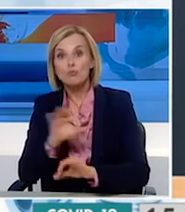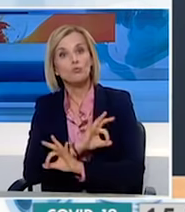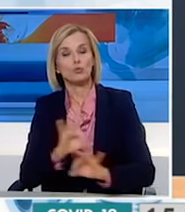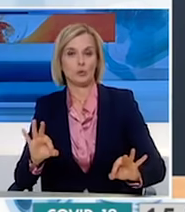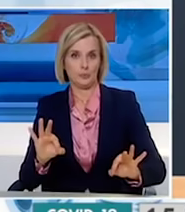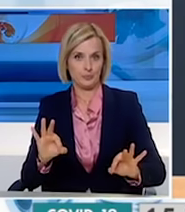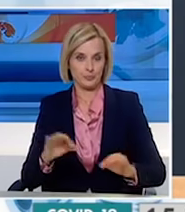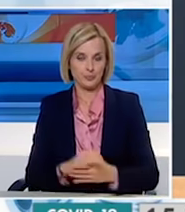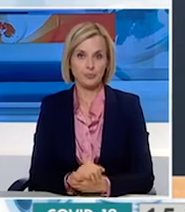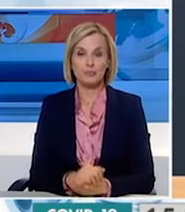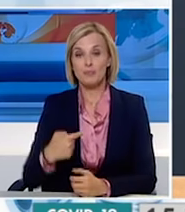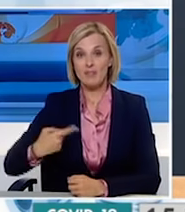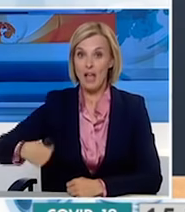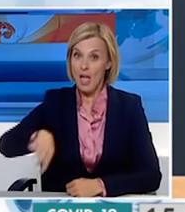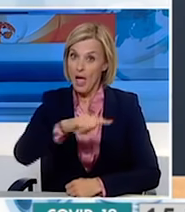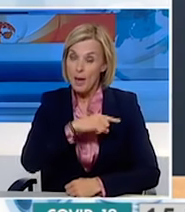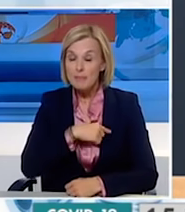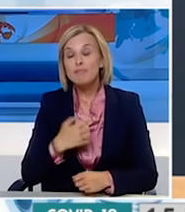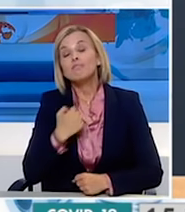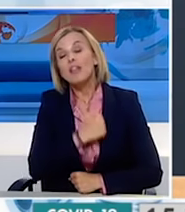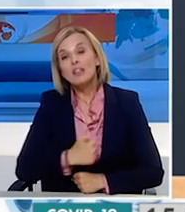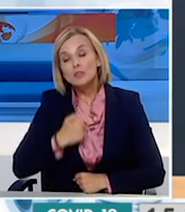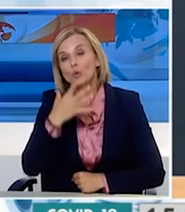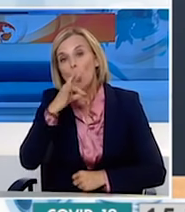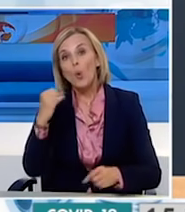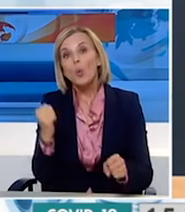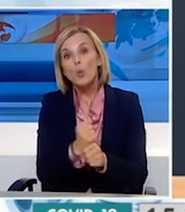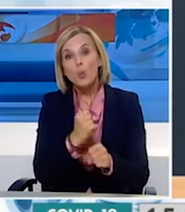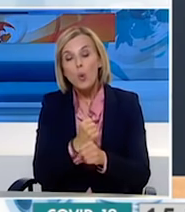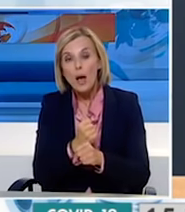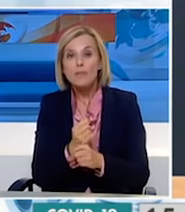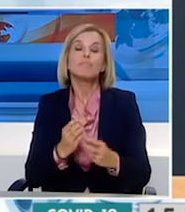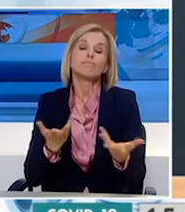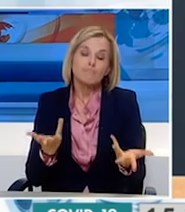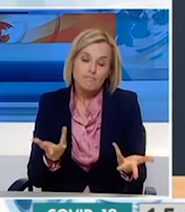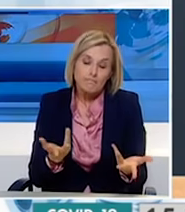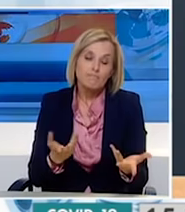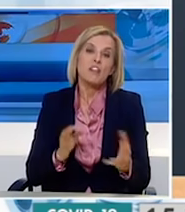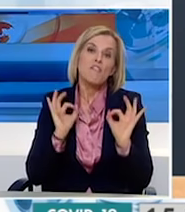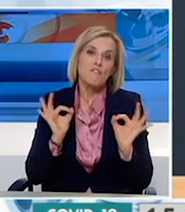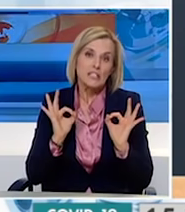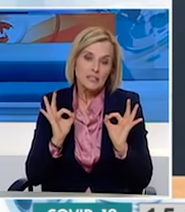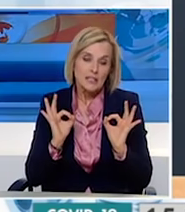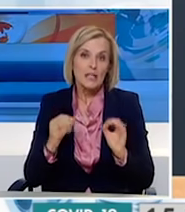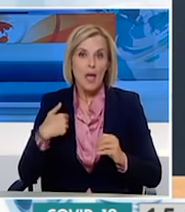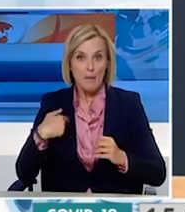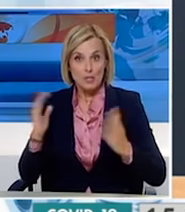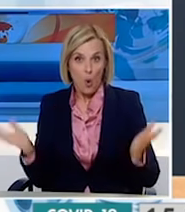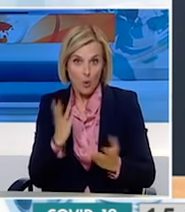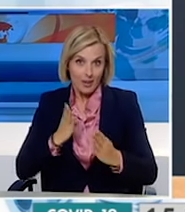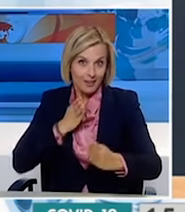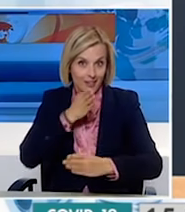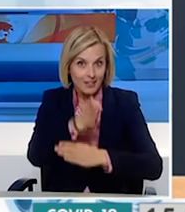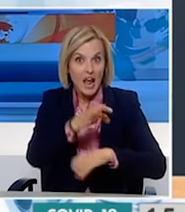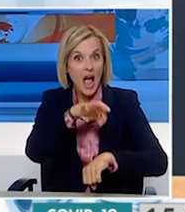νοσηλευτών. Για εμάς που αναπάντηχα και αθέλητα βρεθήκαμε στο προσκήνιο της επικαιρότητας, η παρουσία μας στο πλευρό των